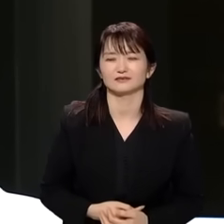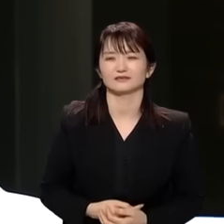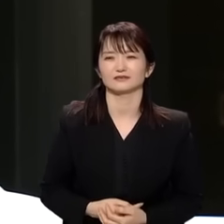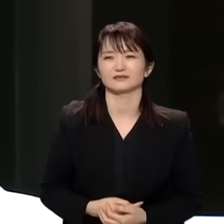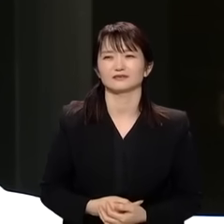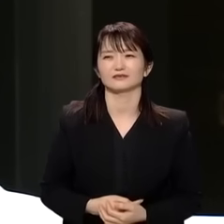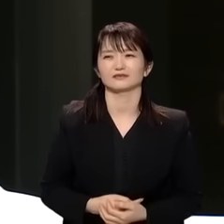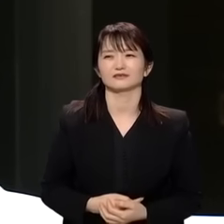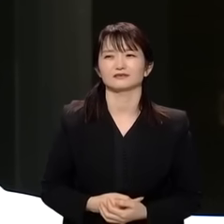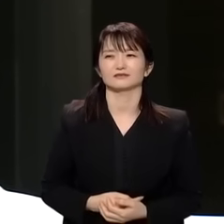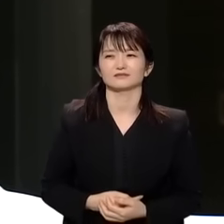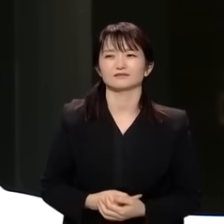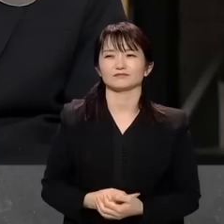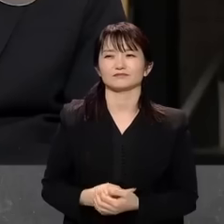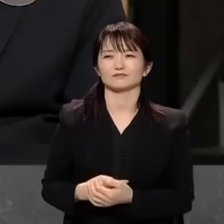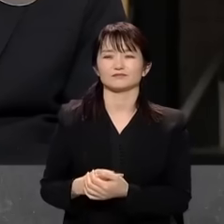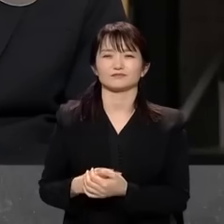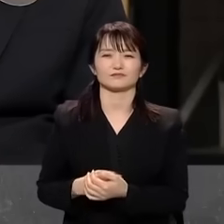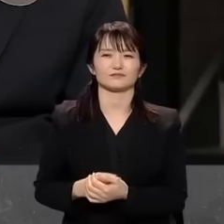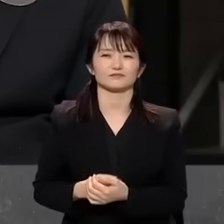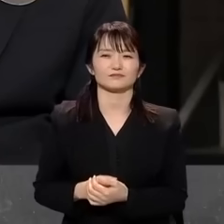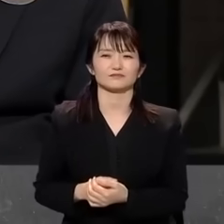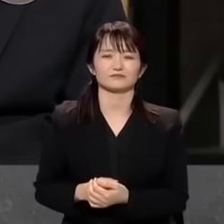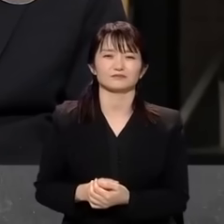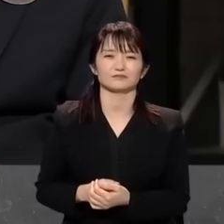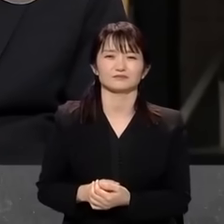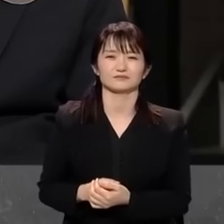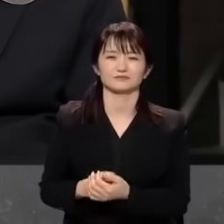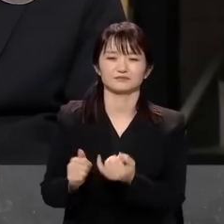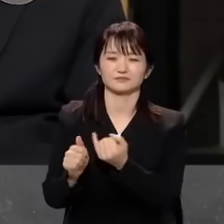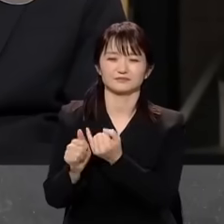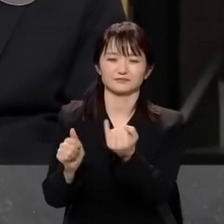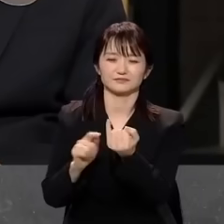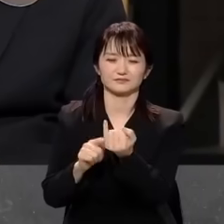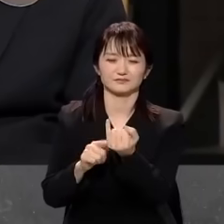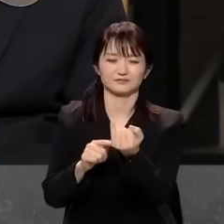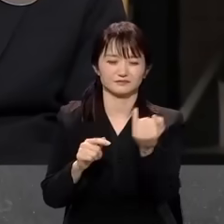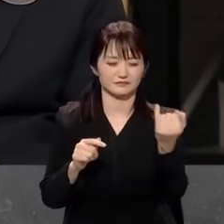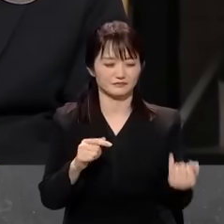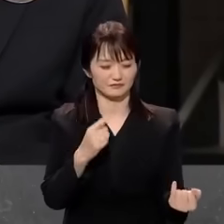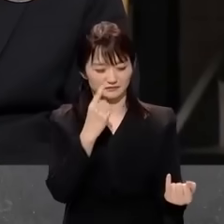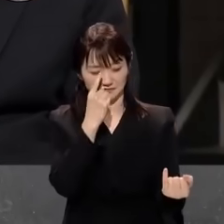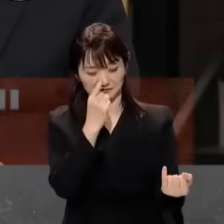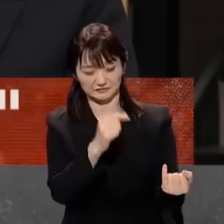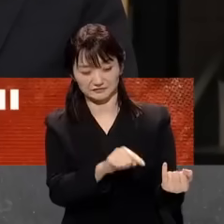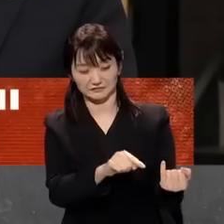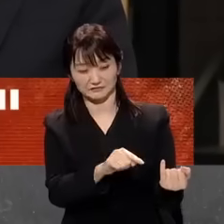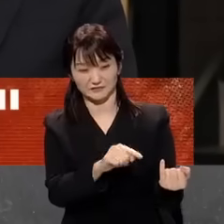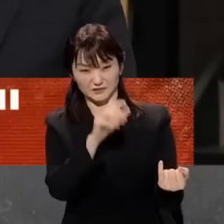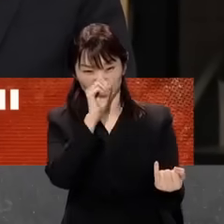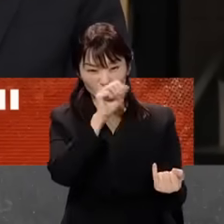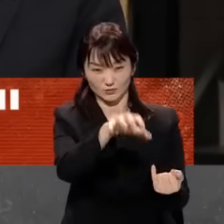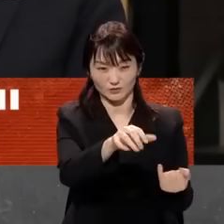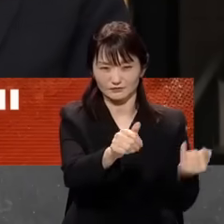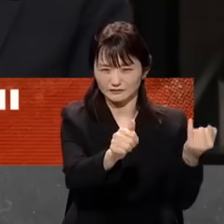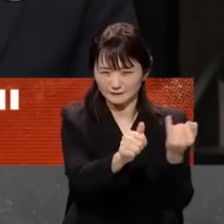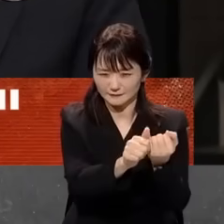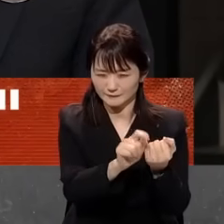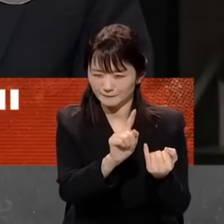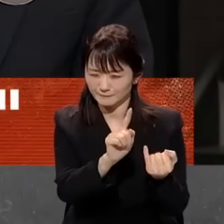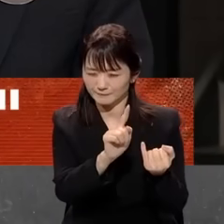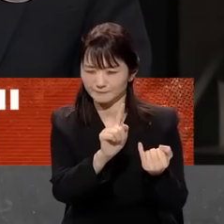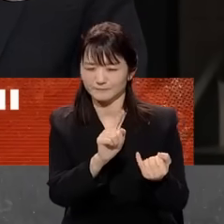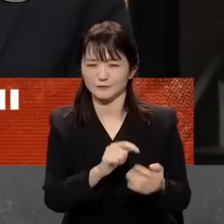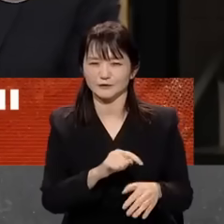신우를 좀 로 봤다가 자기보다 이렇게 좀 더 좋은 데로 딱 가니까 거기 뭔가 꼬였어 거기서 그죠 글쎄 뭐